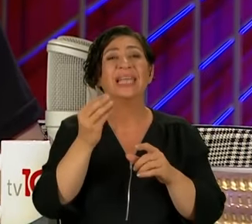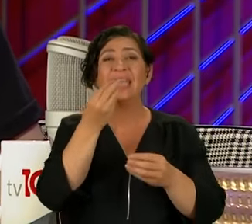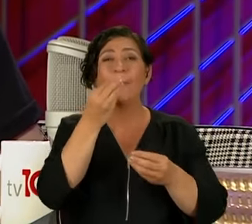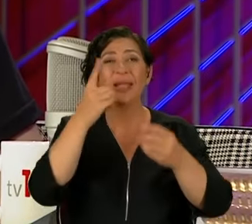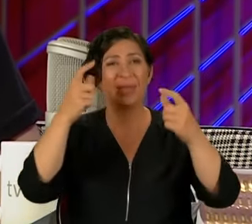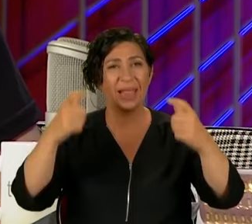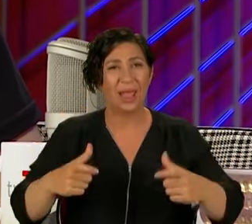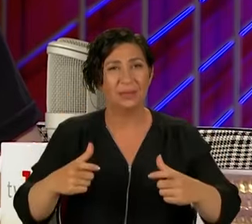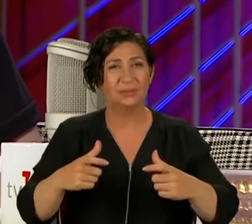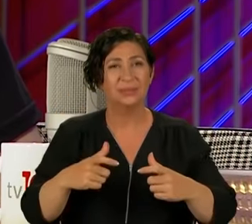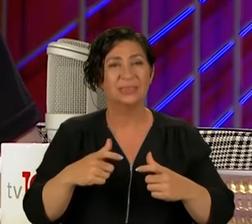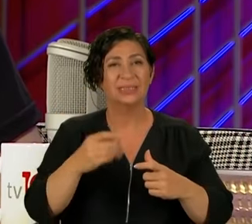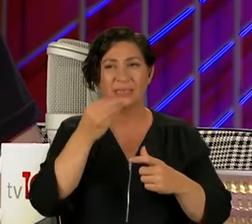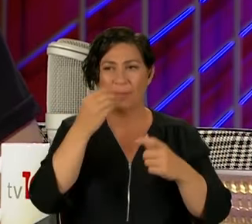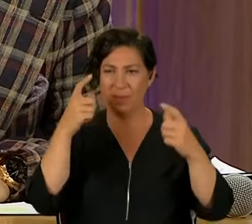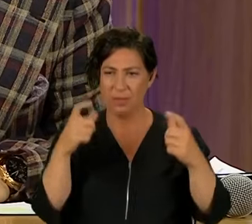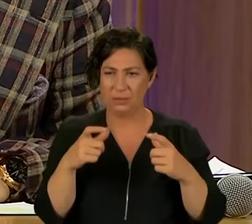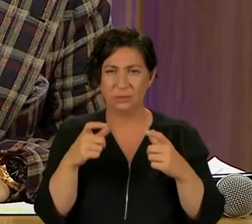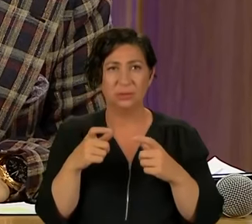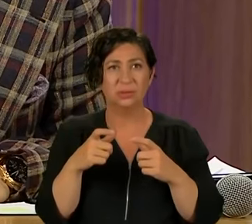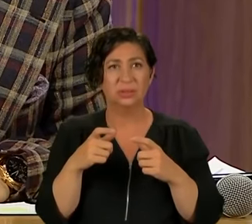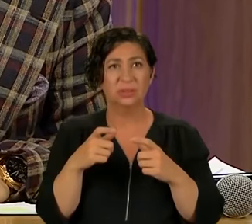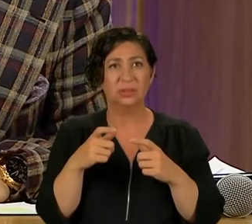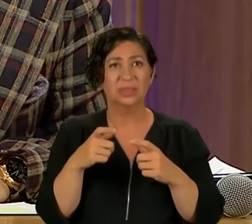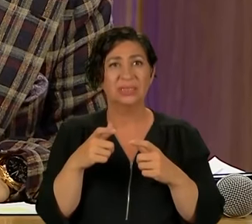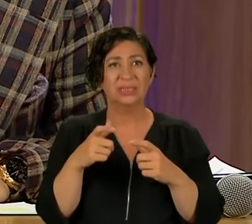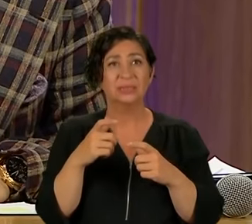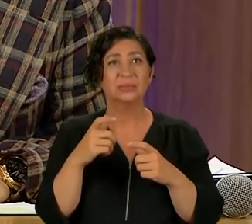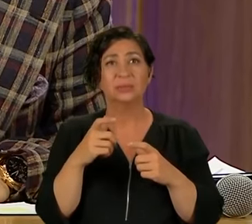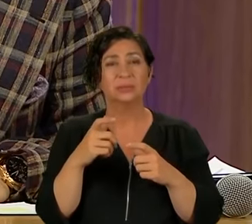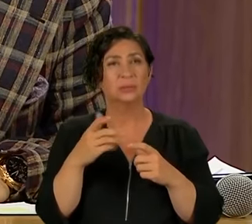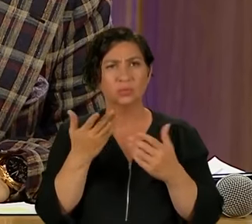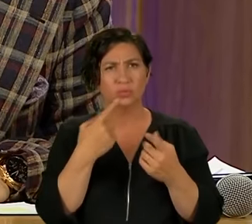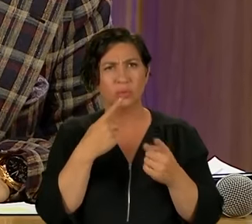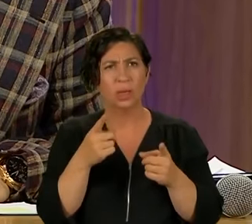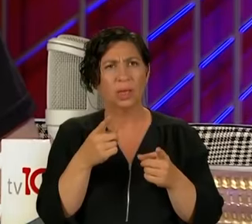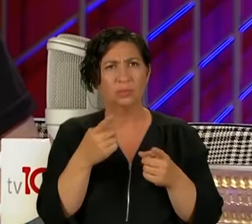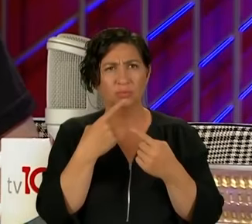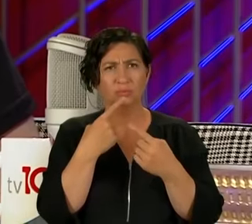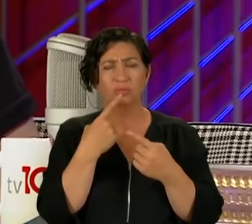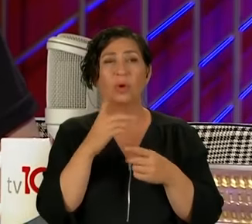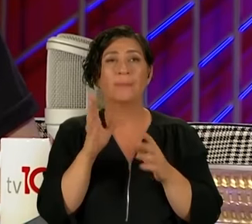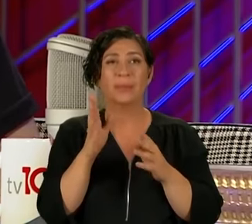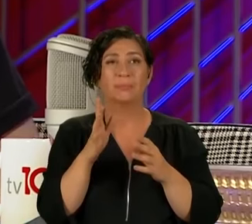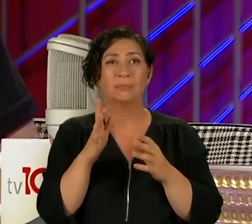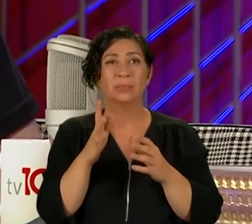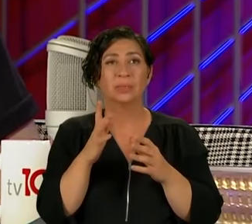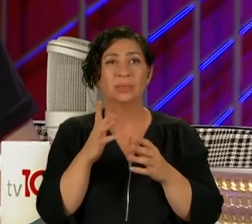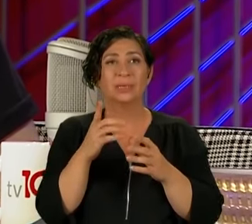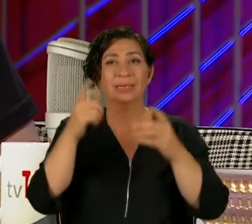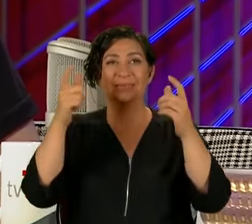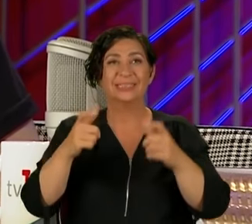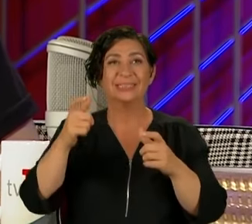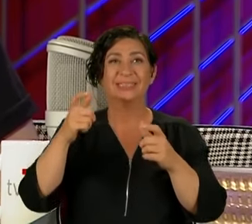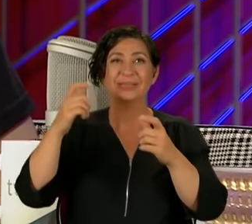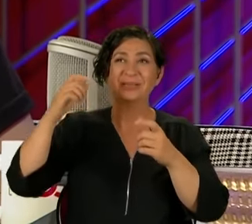Yemekli bir mekan. Yemekli bir mekan. Söyleyeyim kesersiniz. Söyleyeyim mi? Hayır, kesmeyelim. O zaman söylemeyeyim çünkü mekanı gömdüm. Beni